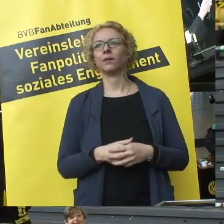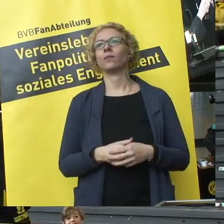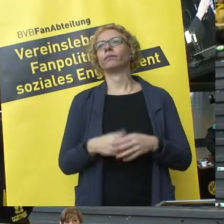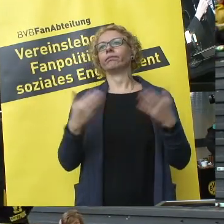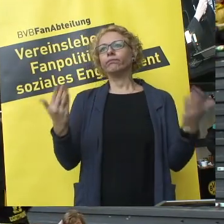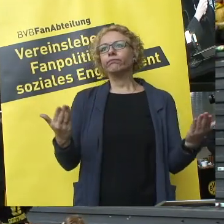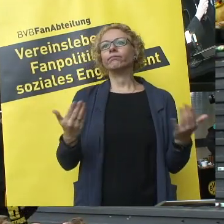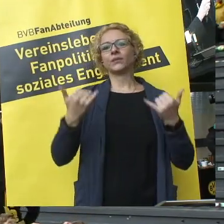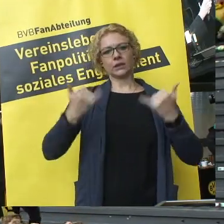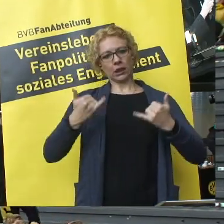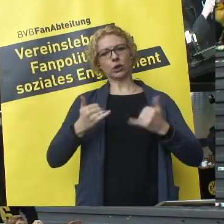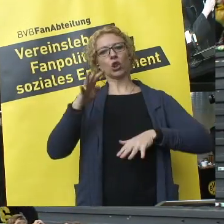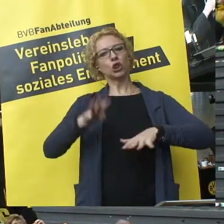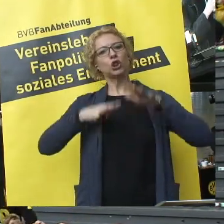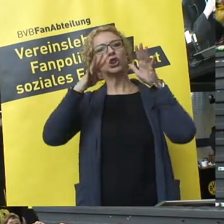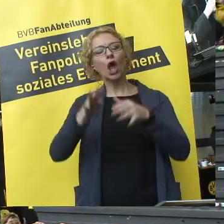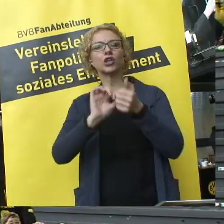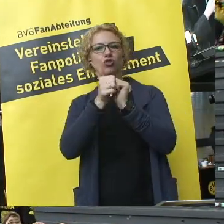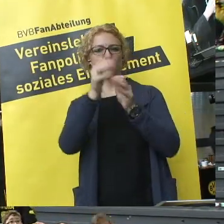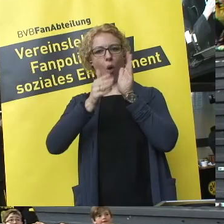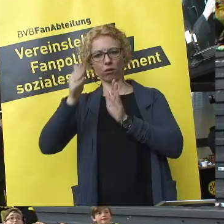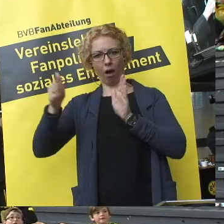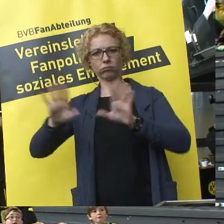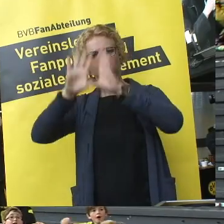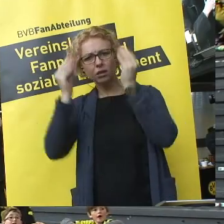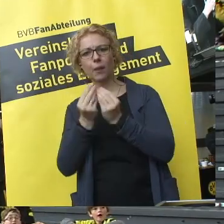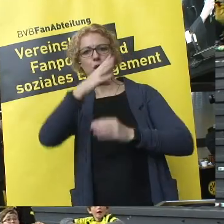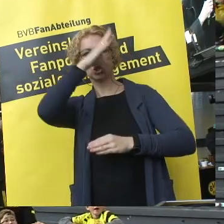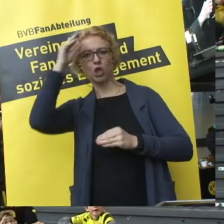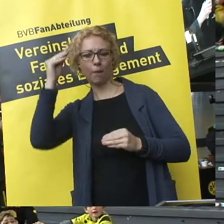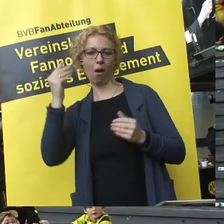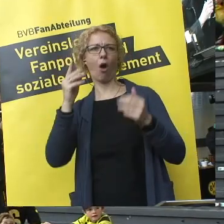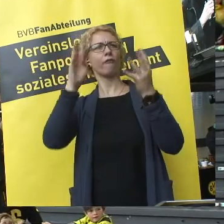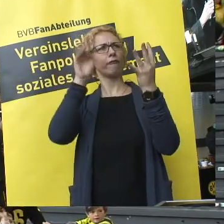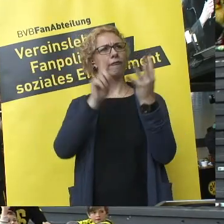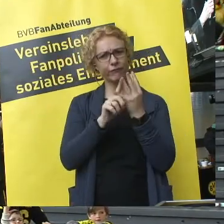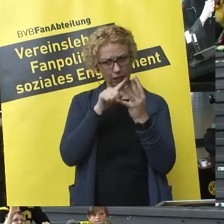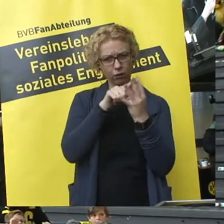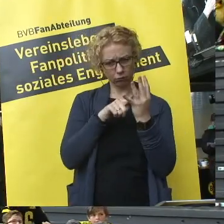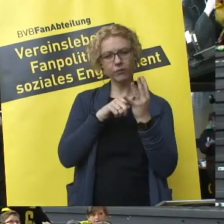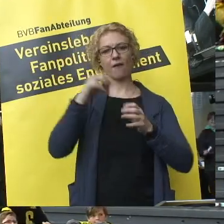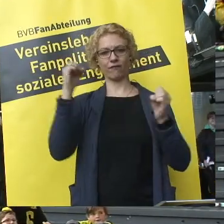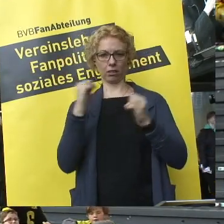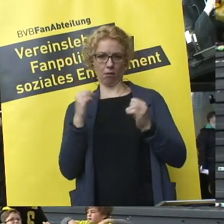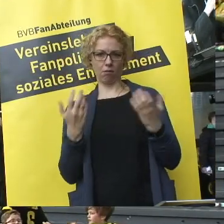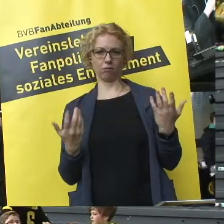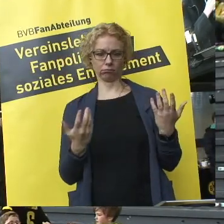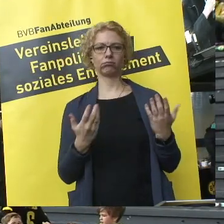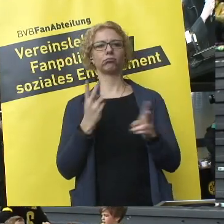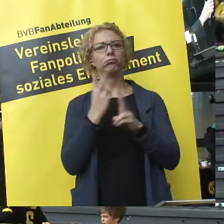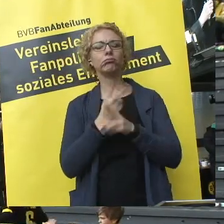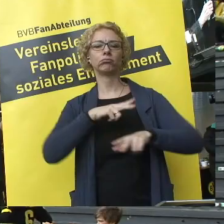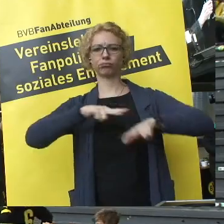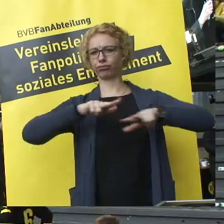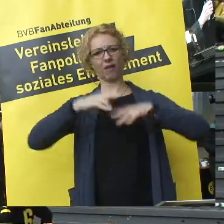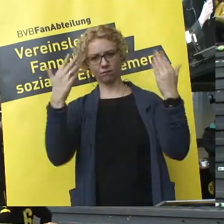Inzwischen betreiben wir 19 Sportarten im Sommer und 4 Sportarten im Winter. Wir organisieren das